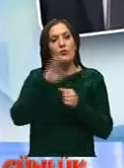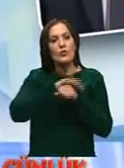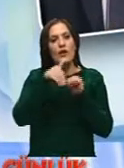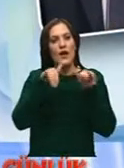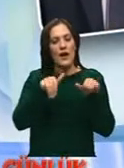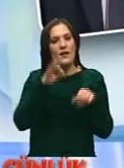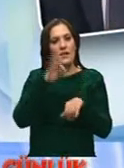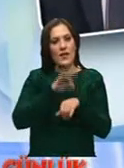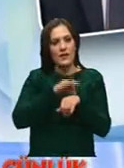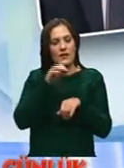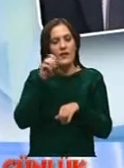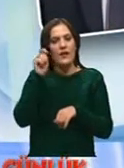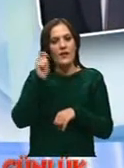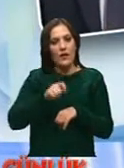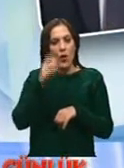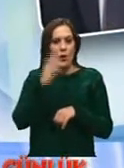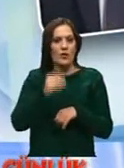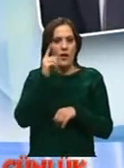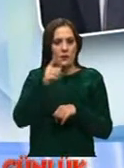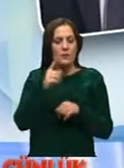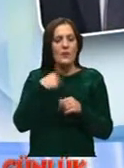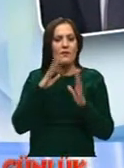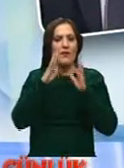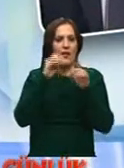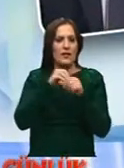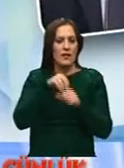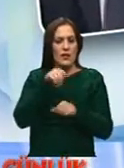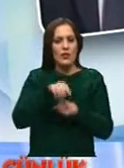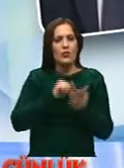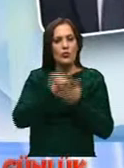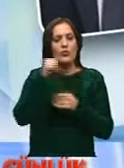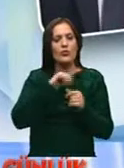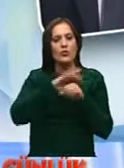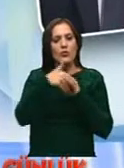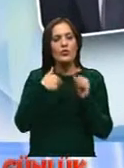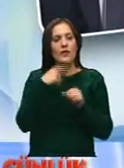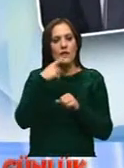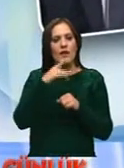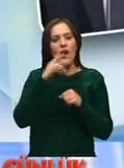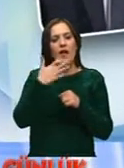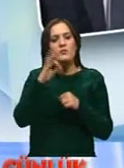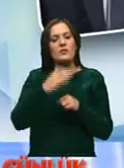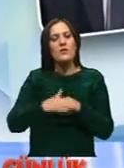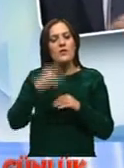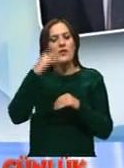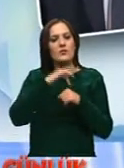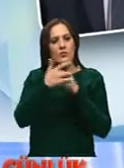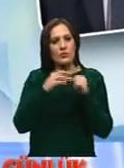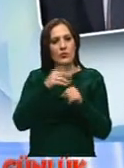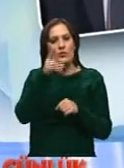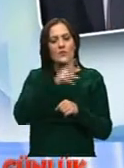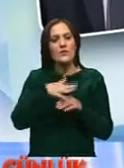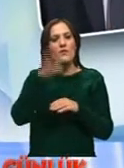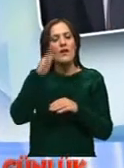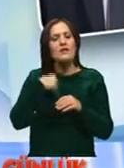ile aynı anda olan bir etkinlik. Tüm dünya mi? Derken 60'tan fazla ülkede, 300'den fazla merkezde kendi